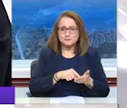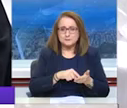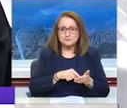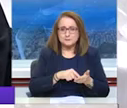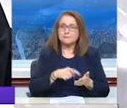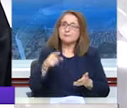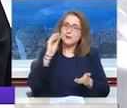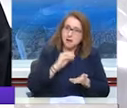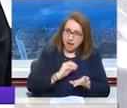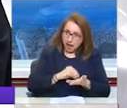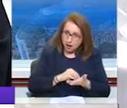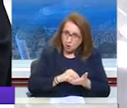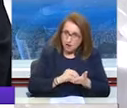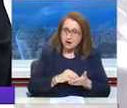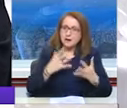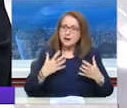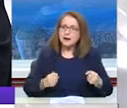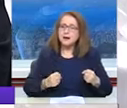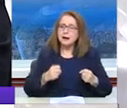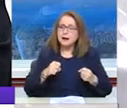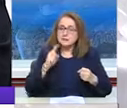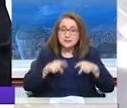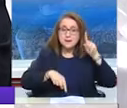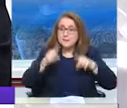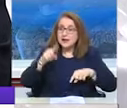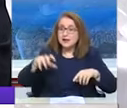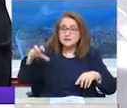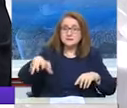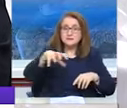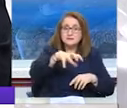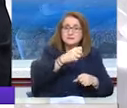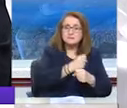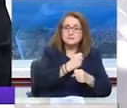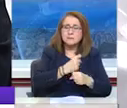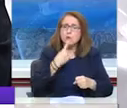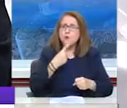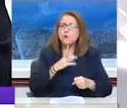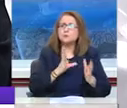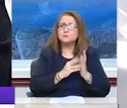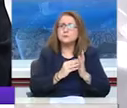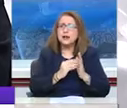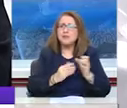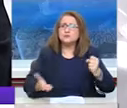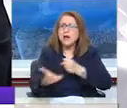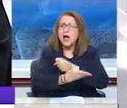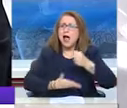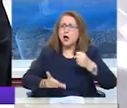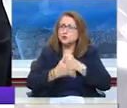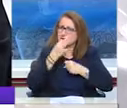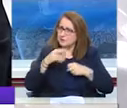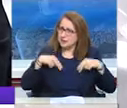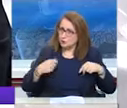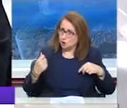Επίσης, ξεκινούν και ειδικές παρεμβάσεις σε συγκεκριμένους κλάδους, αναφέρθηκε ήδη ο Υπουργός Οικονομικών, όπως είναι η παρέμβαση στον αγροτικό τομέα